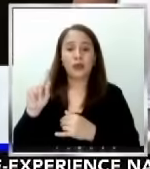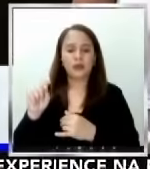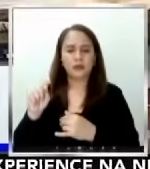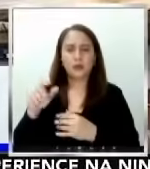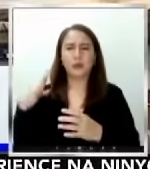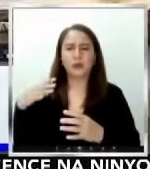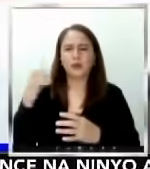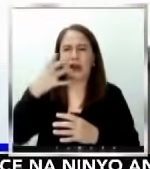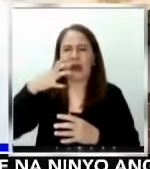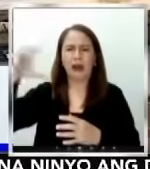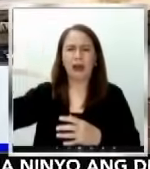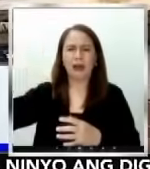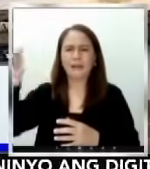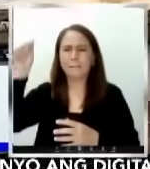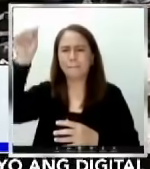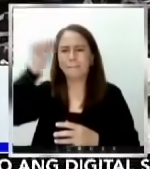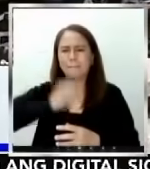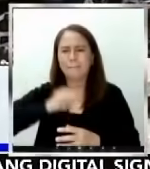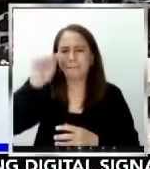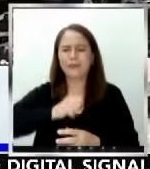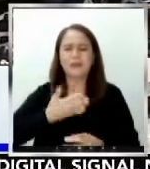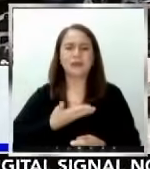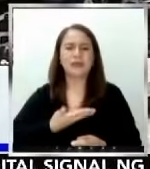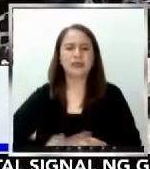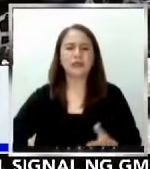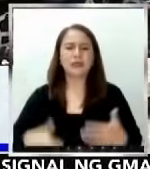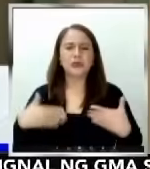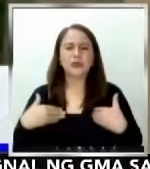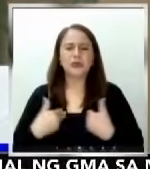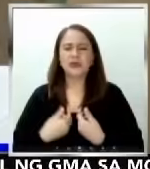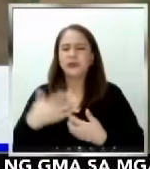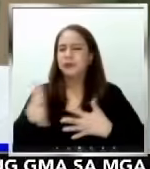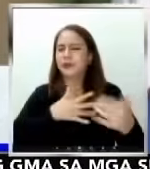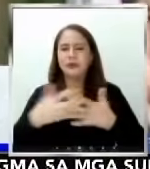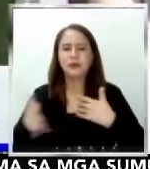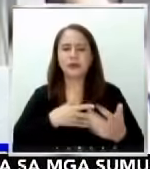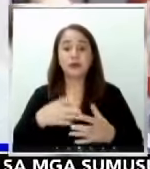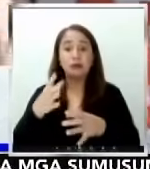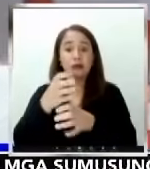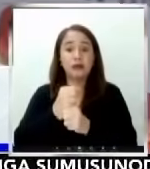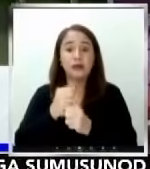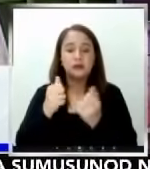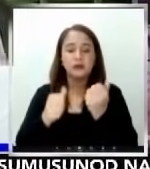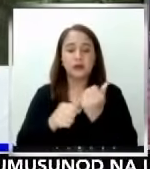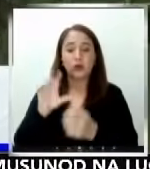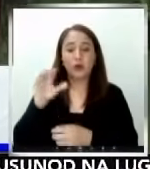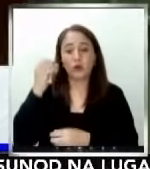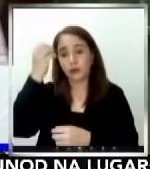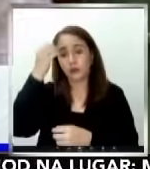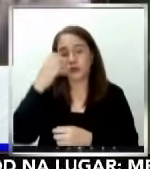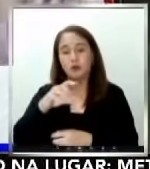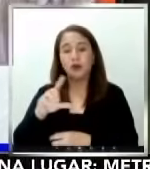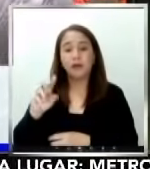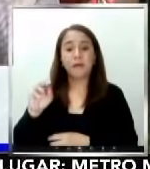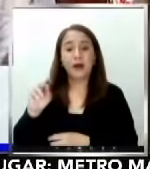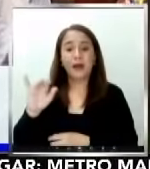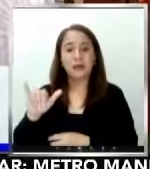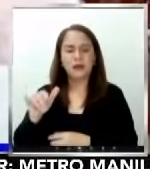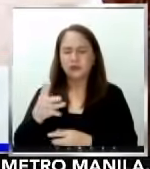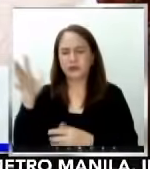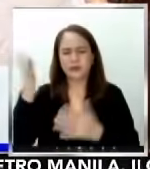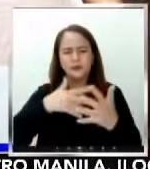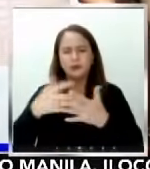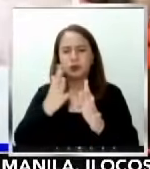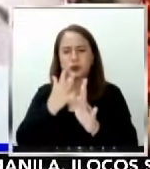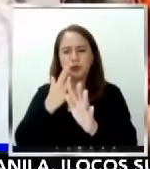araw. Gutom at pagod para lang makuha ang ayuda. Si Lolo Manny Cabreros binuno ang mahabang pila. Wala